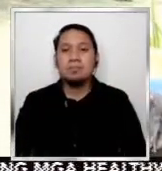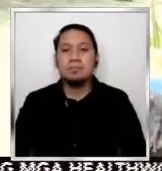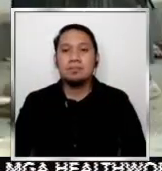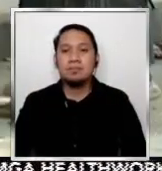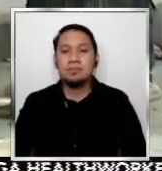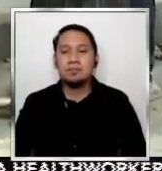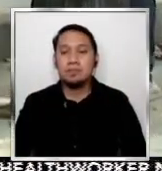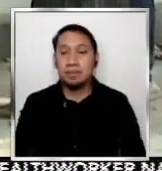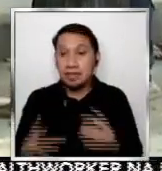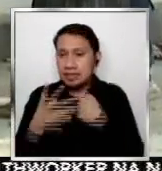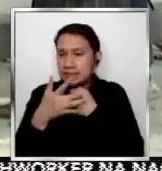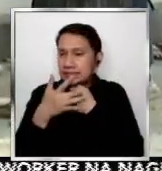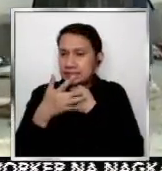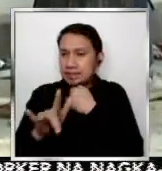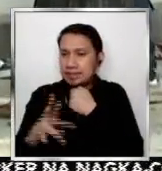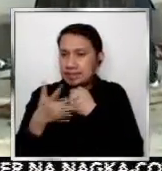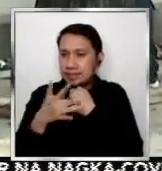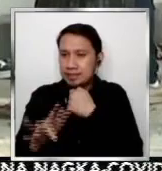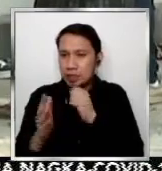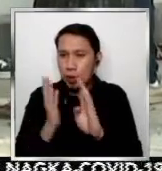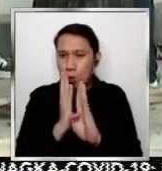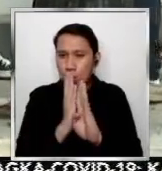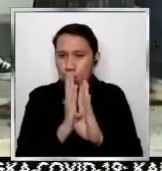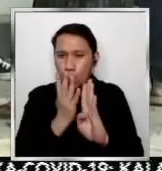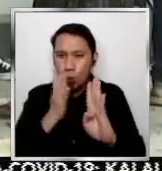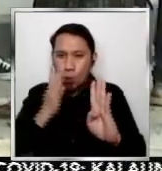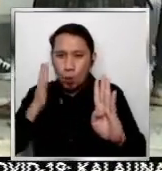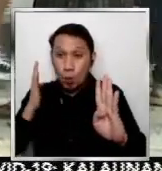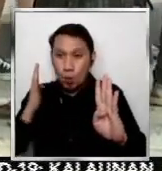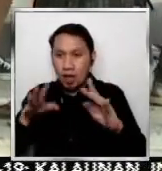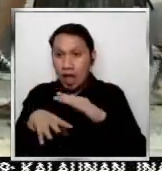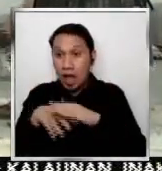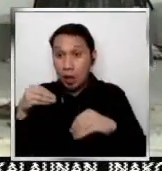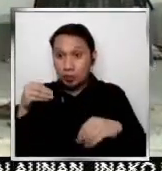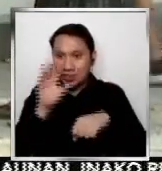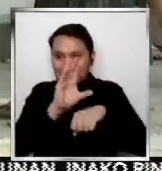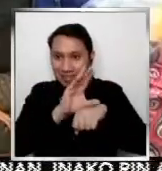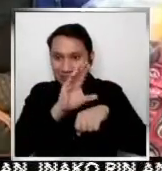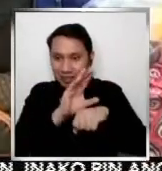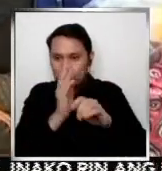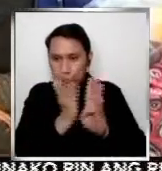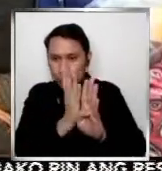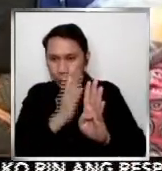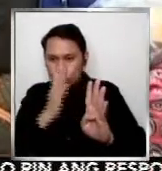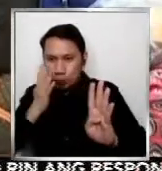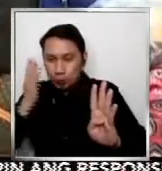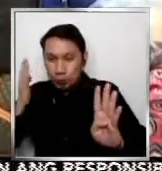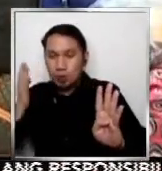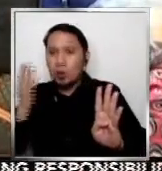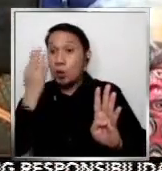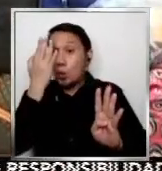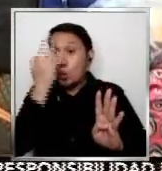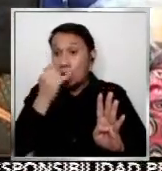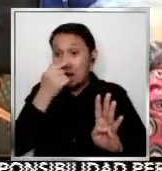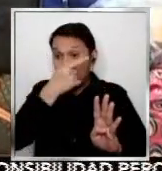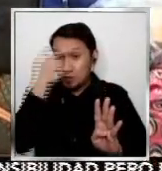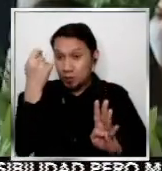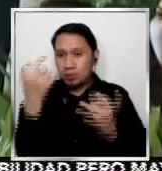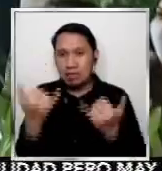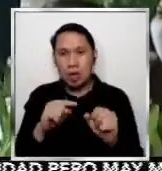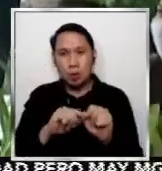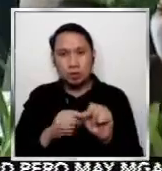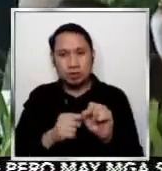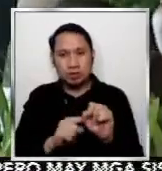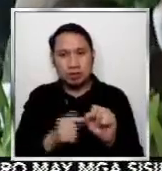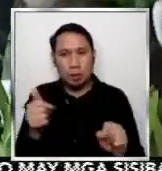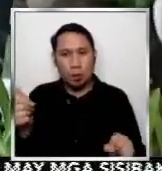Maaga pa lang, mahaba na ang pila dito sa labas ng Redemptorist Church sa Baclaran. Ngayon kasi aalis ang nasa 600 taga-Bicol